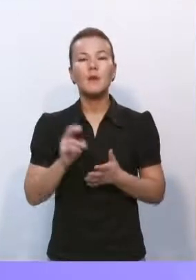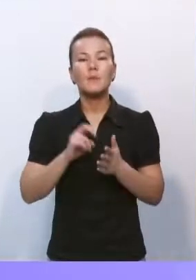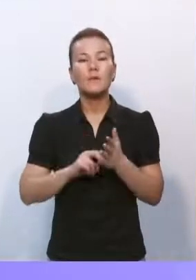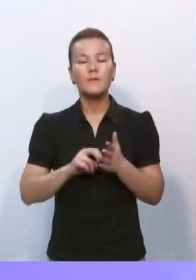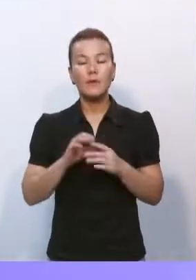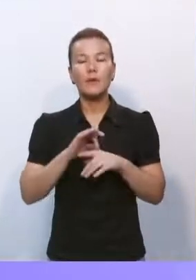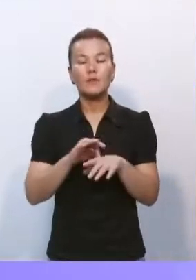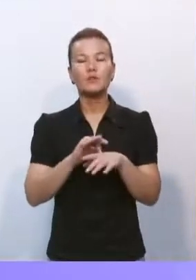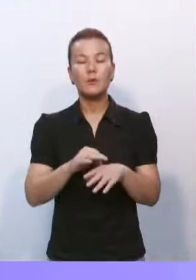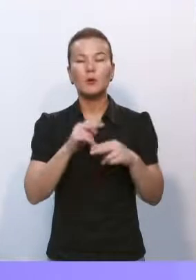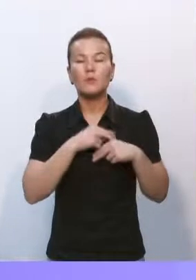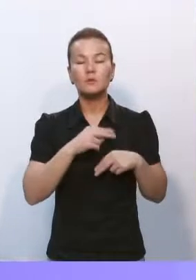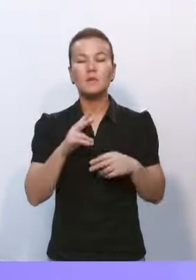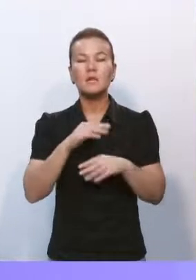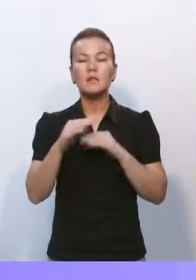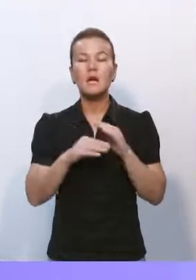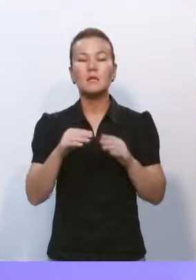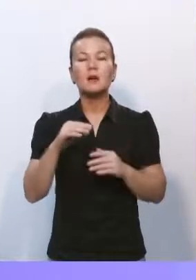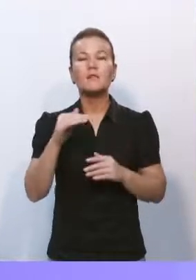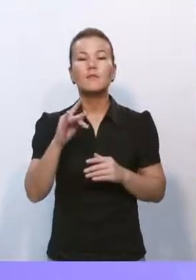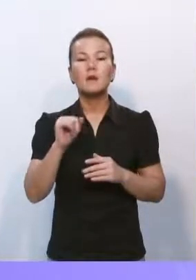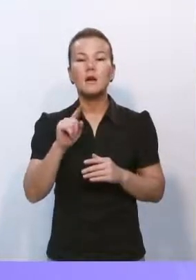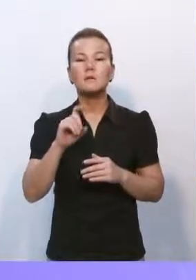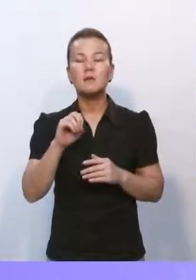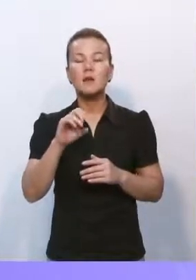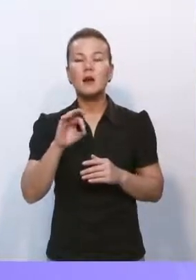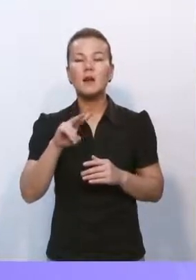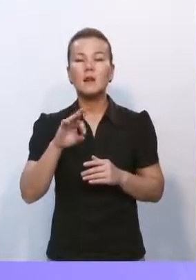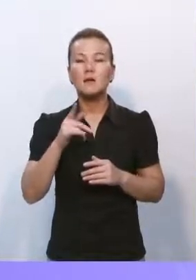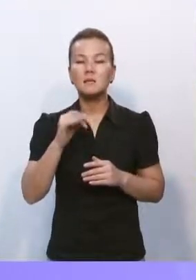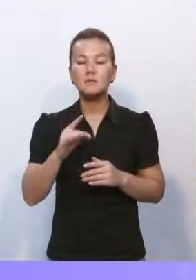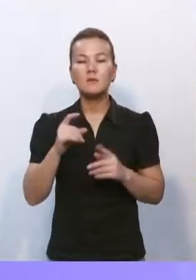Проведем работу над фразеологизмами со словом «звезда».